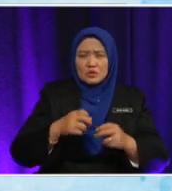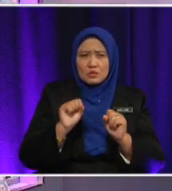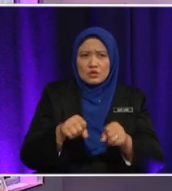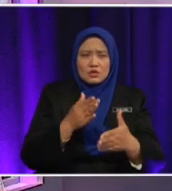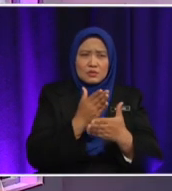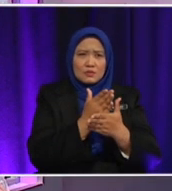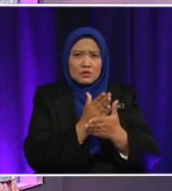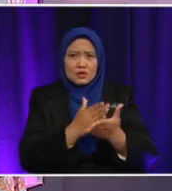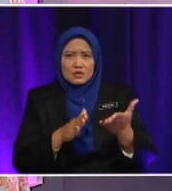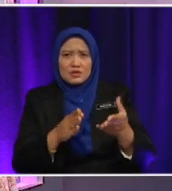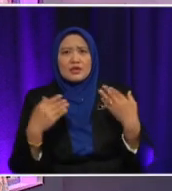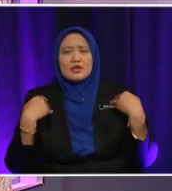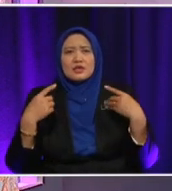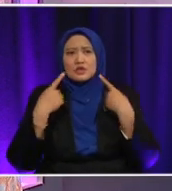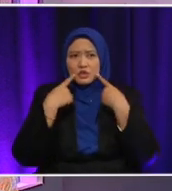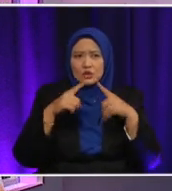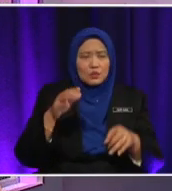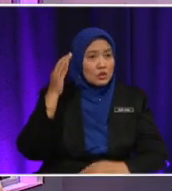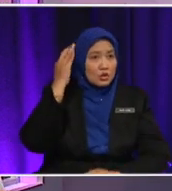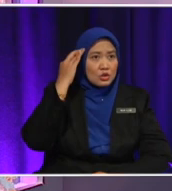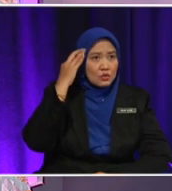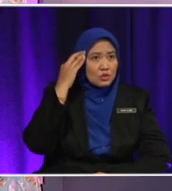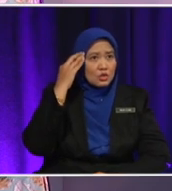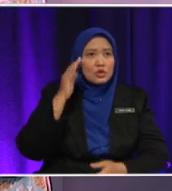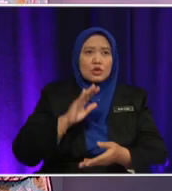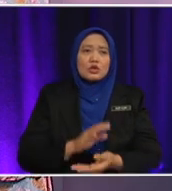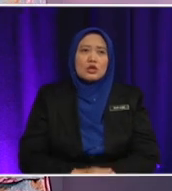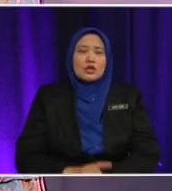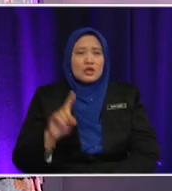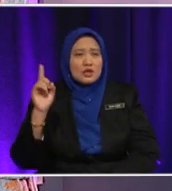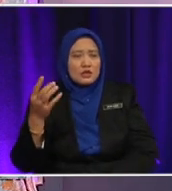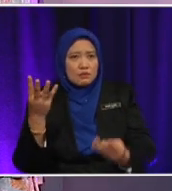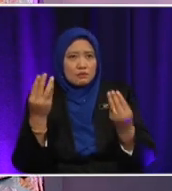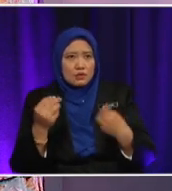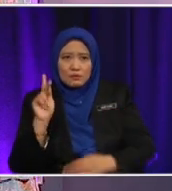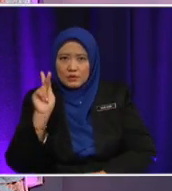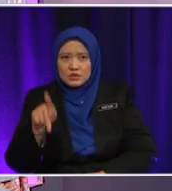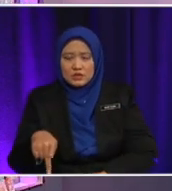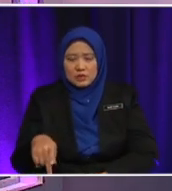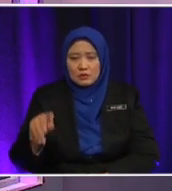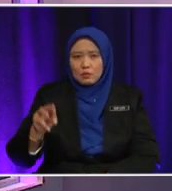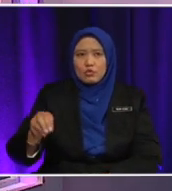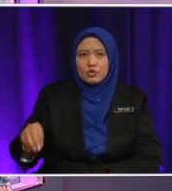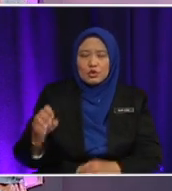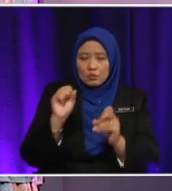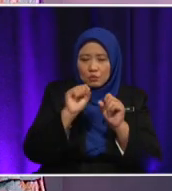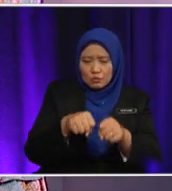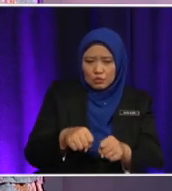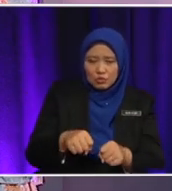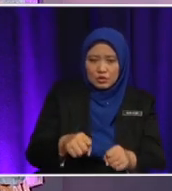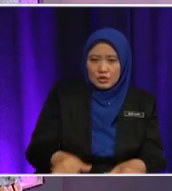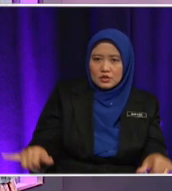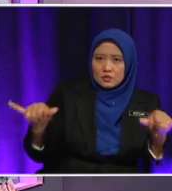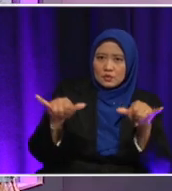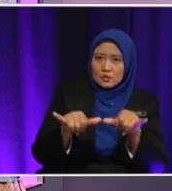ada-ada jawaban segi tidak tahu mungkin cuma kita ndak pastikan pelajar boleh tak sesuaikan Bali ingat tak